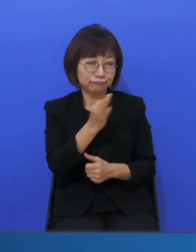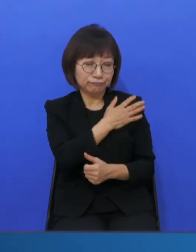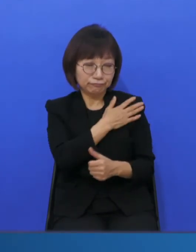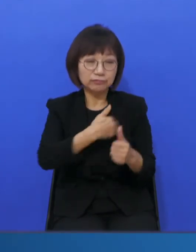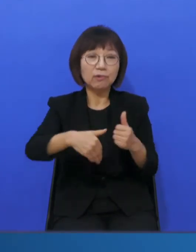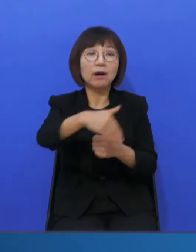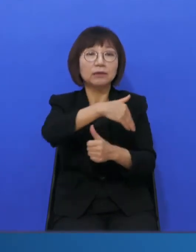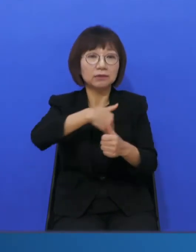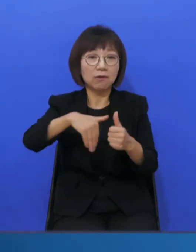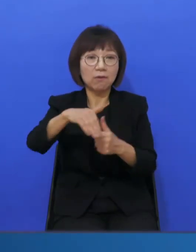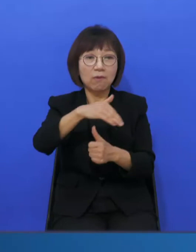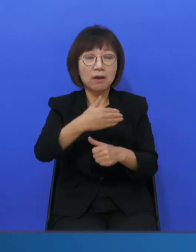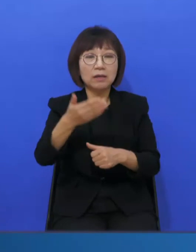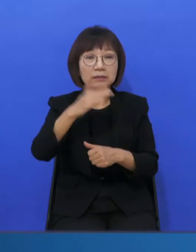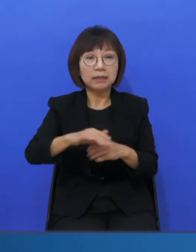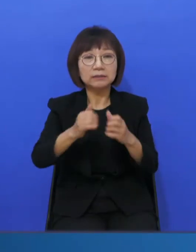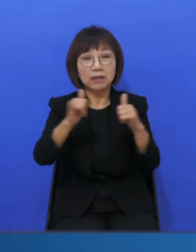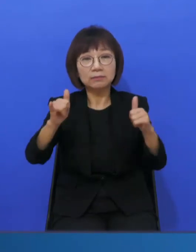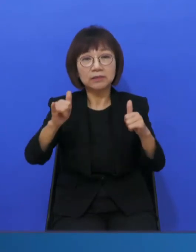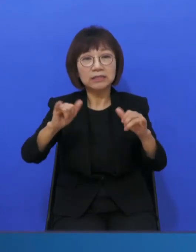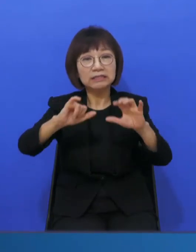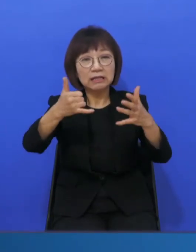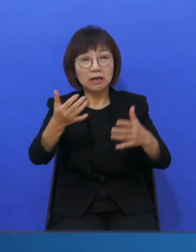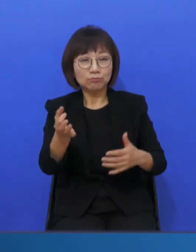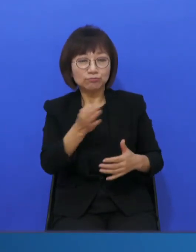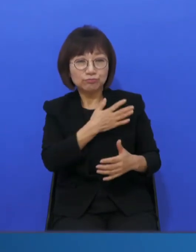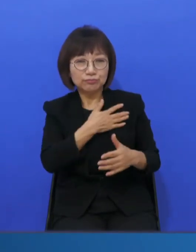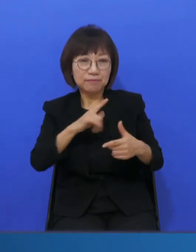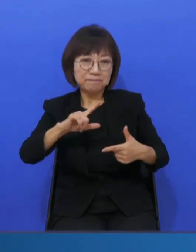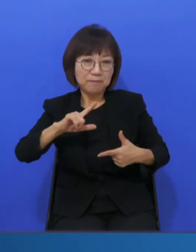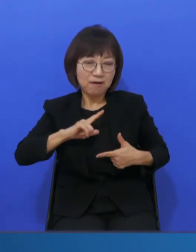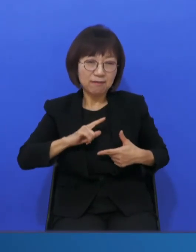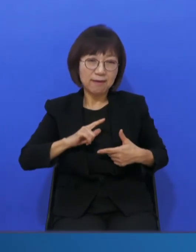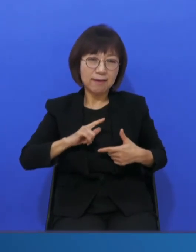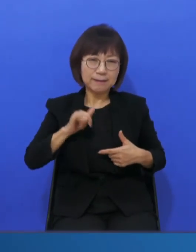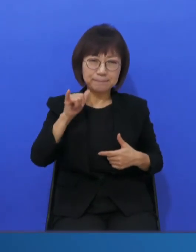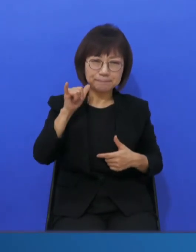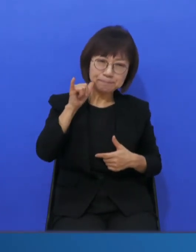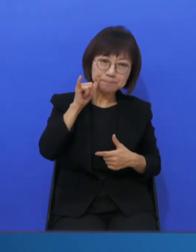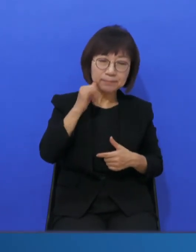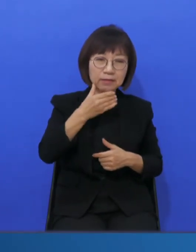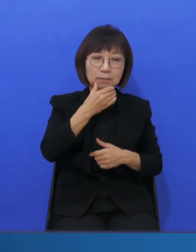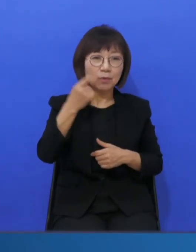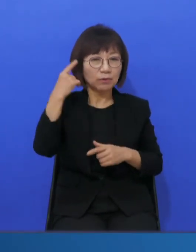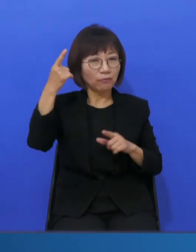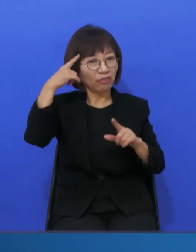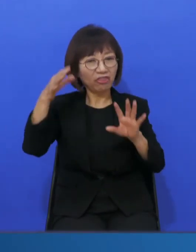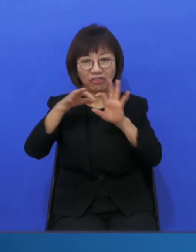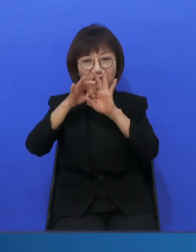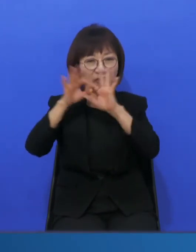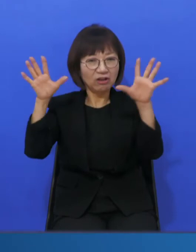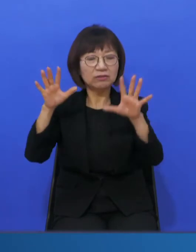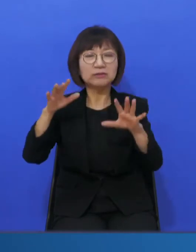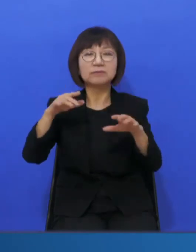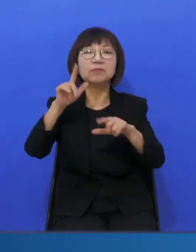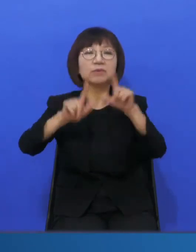없는 환경 속에서 사람들은 점점 세상의 부와 명예를 쫓으며 복음에 관심을 두지 않는